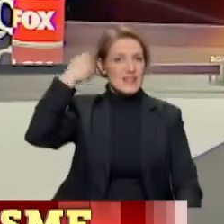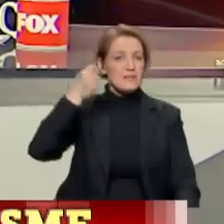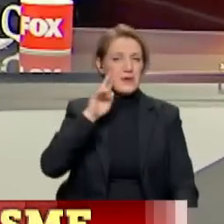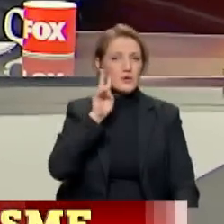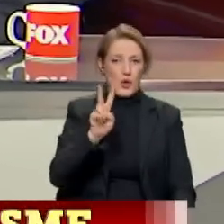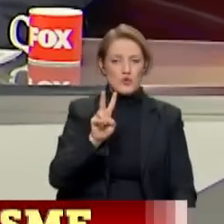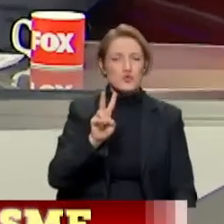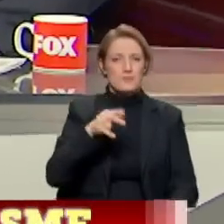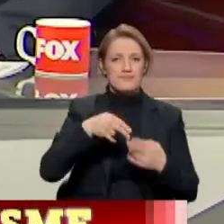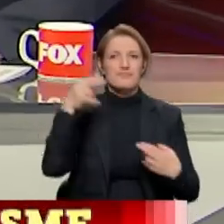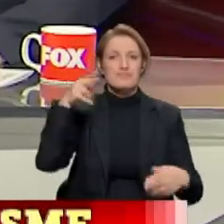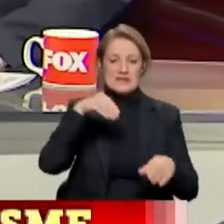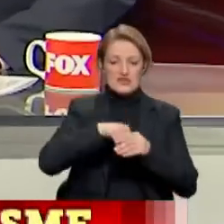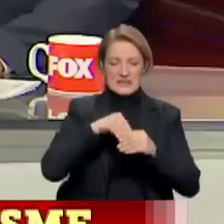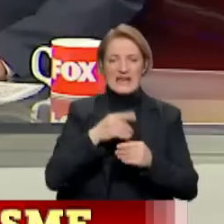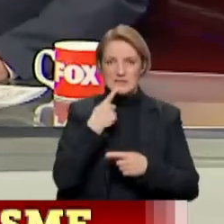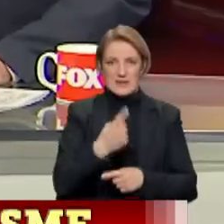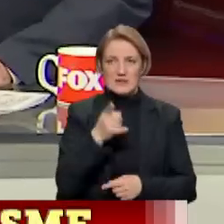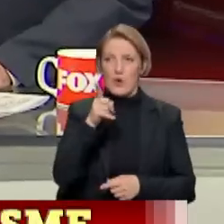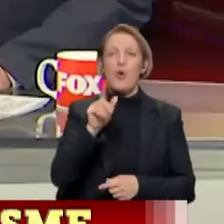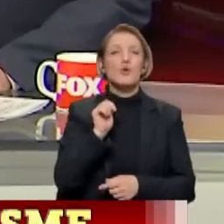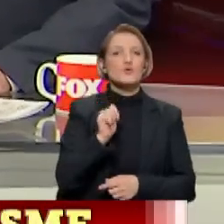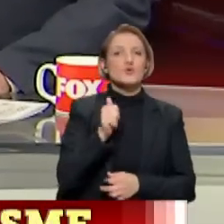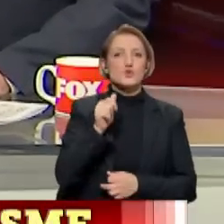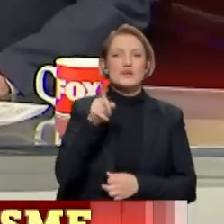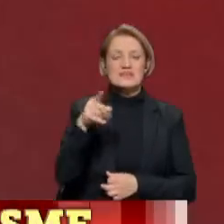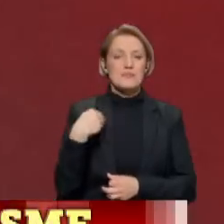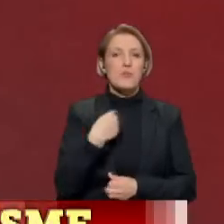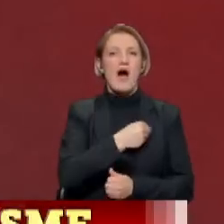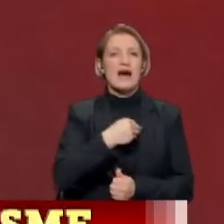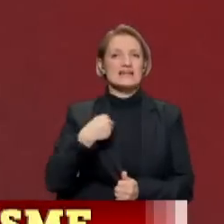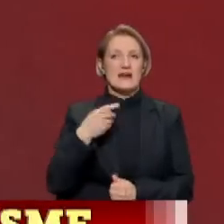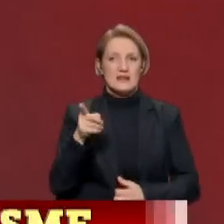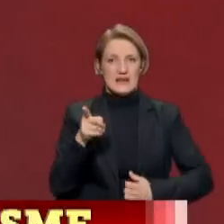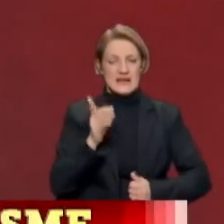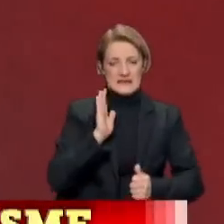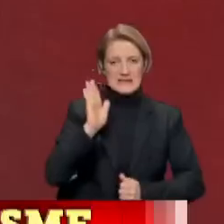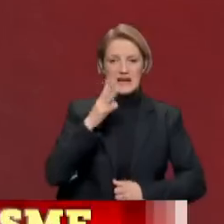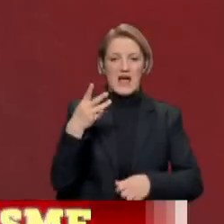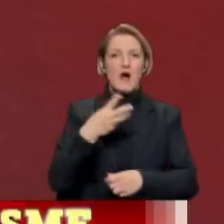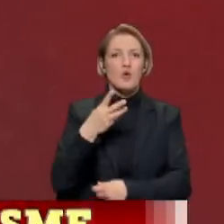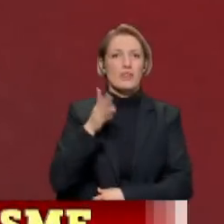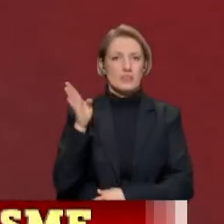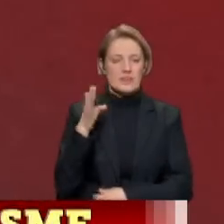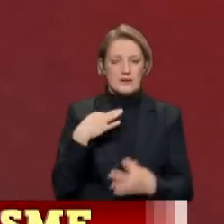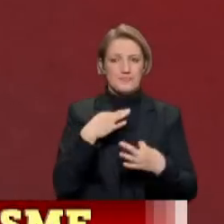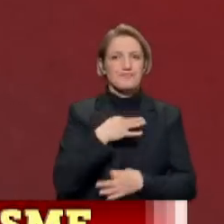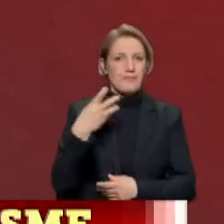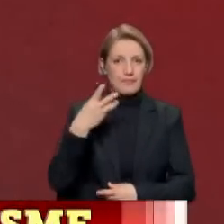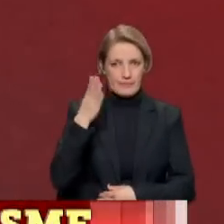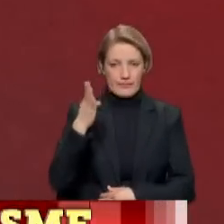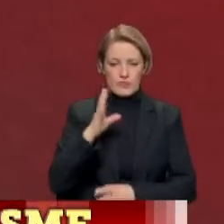tam da içindeydim, evet, dediniz. O gün sizin muayenehanenizden giderken Erdoğan, sonra